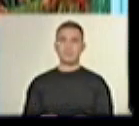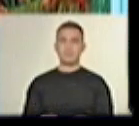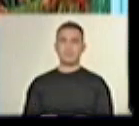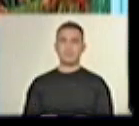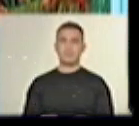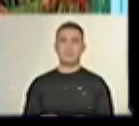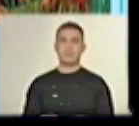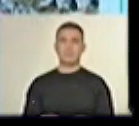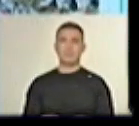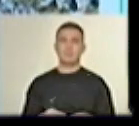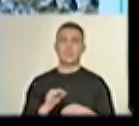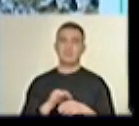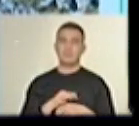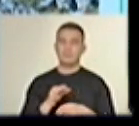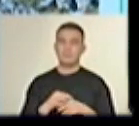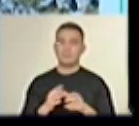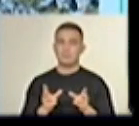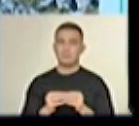С женой.